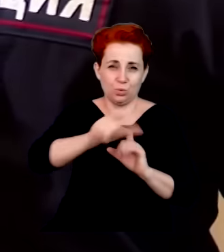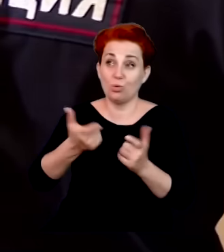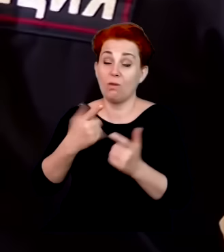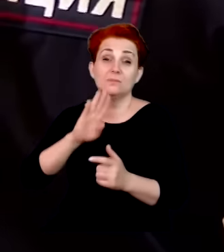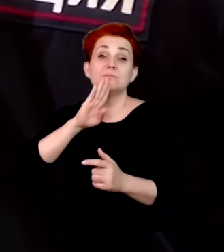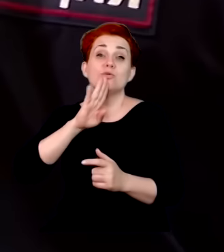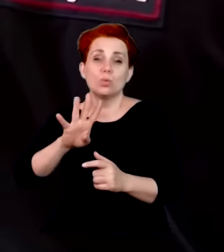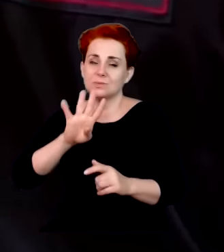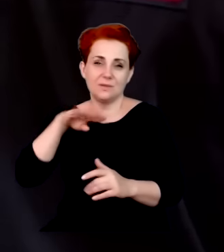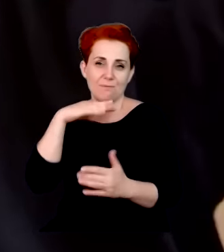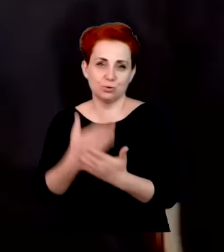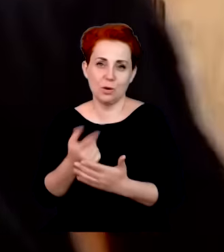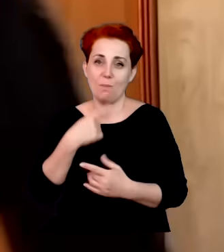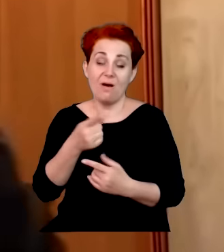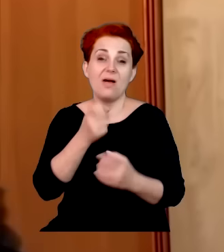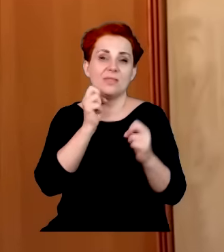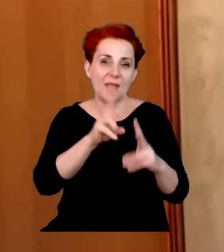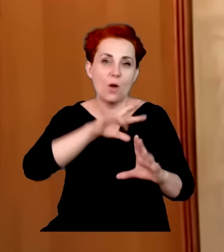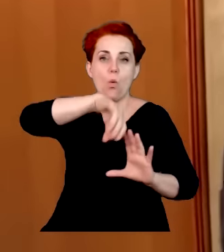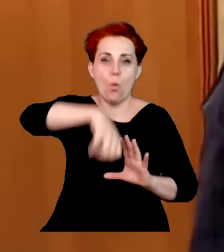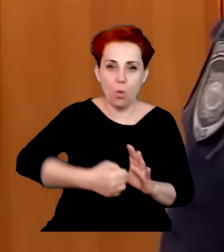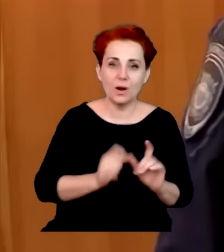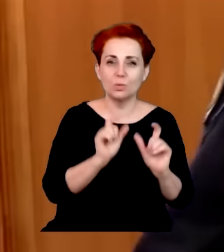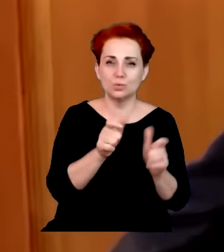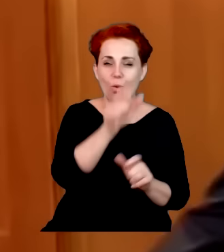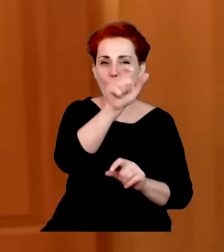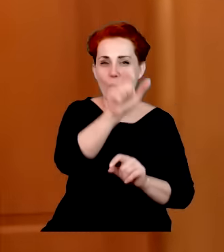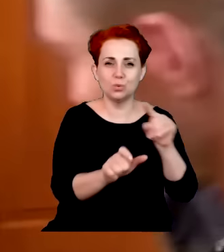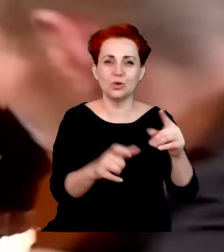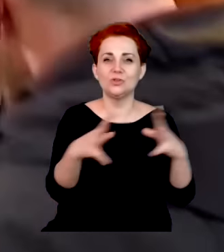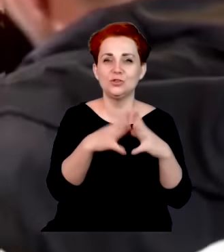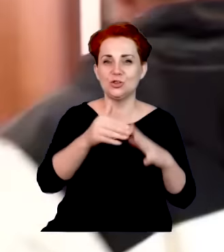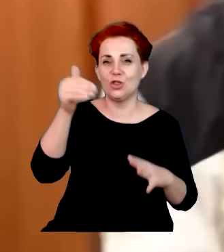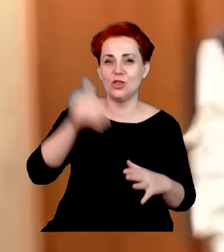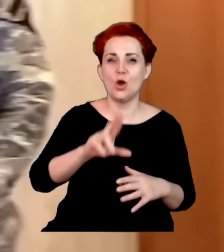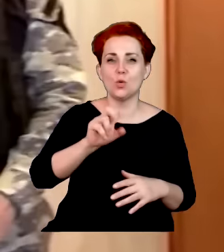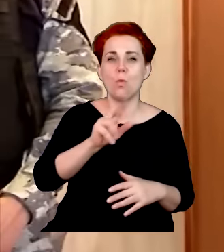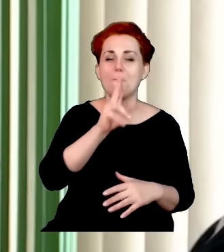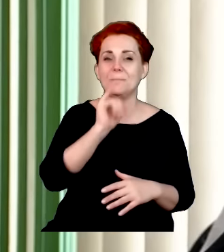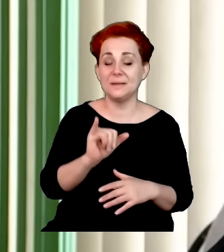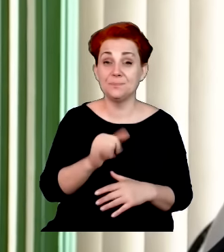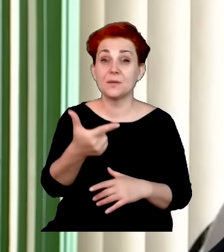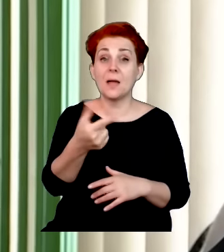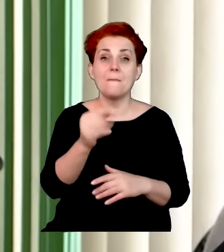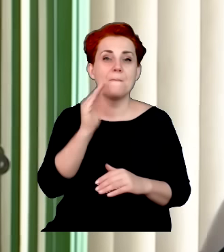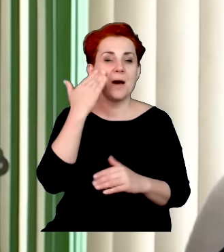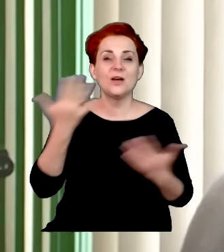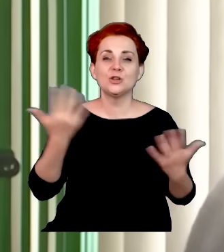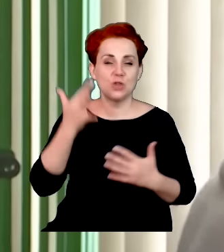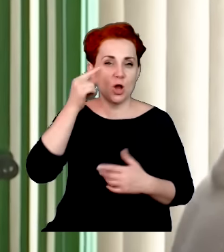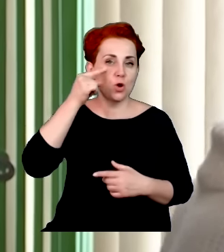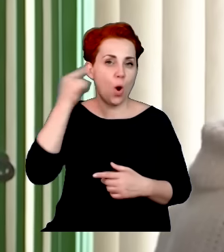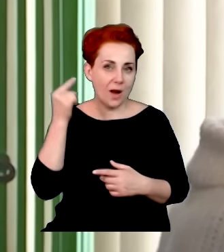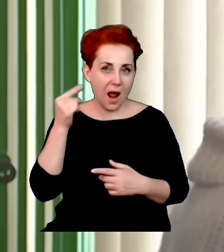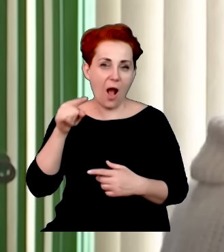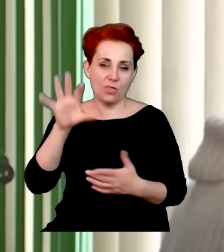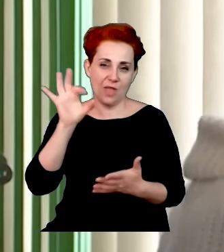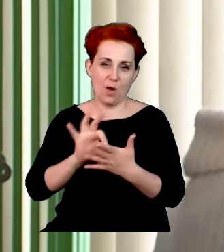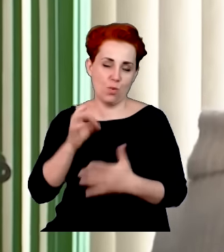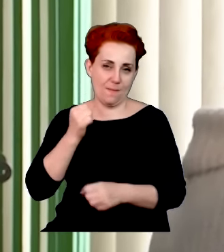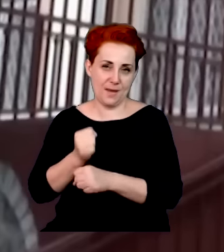jedynie potwierdził, że ukradł swojej lubej, Aleksandrze Waszczuk, 10 tysięcy rubli. Para poznała się w Korei Południowej, gdzie stacjonował amerykański